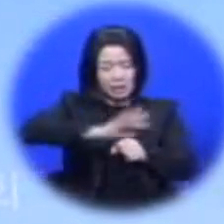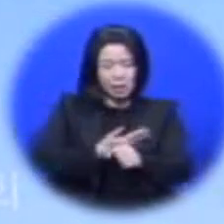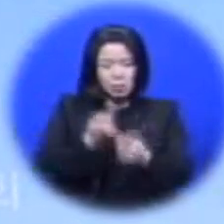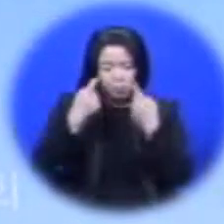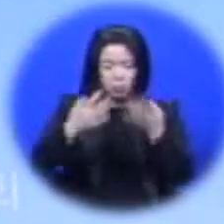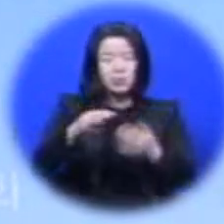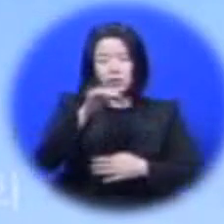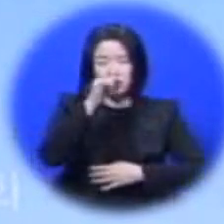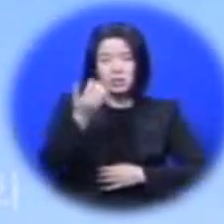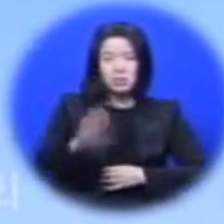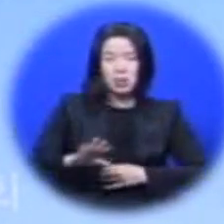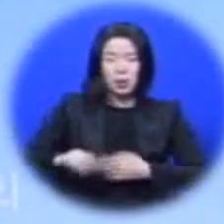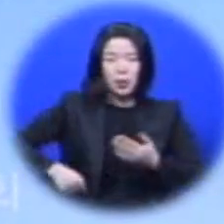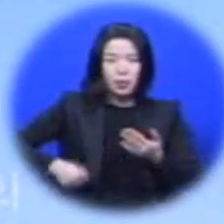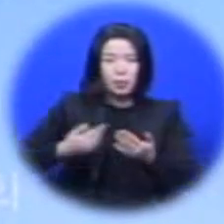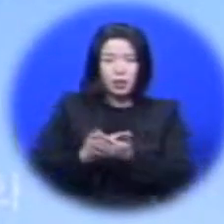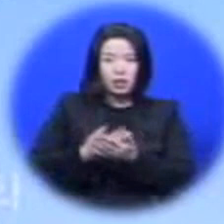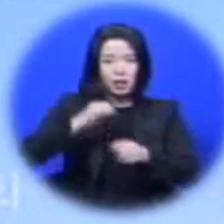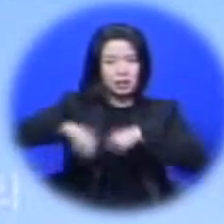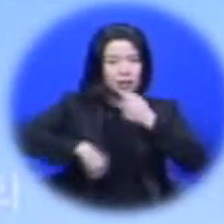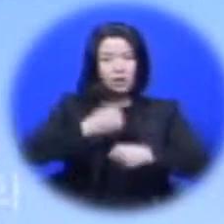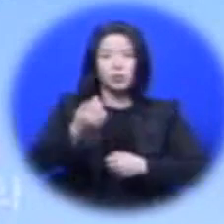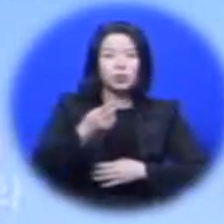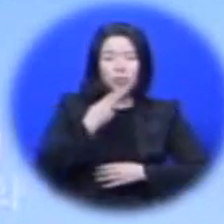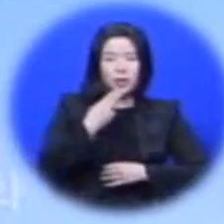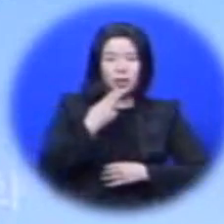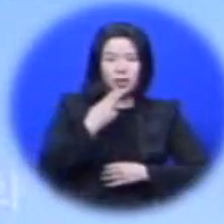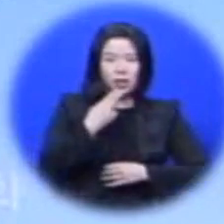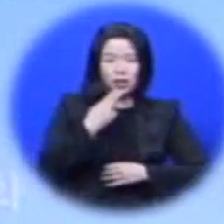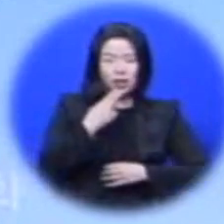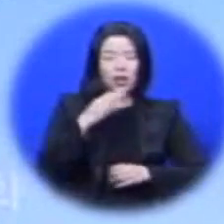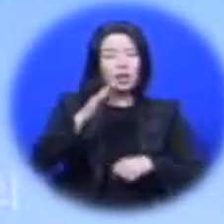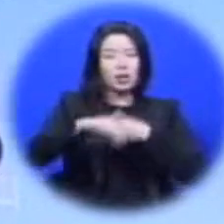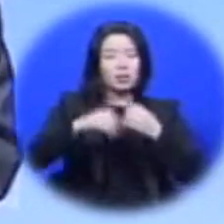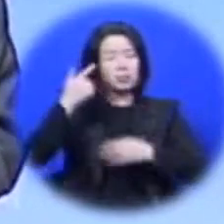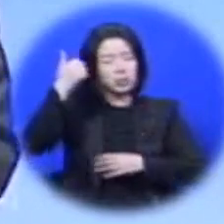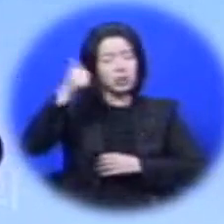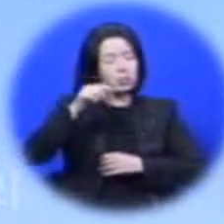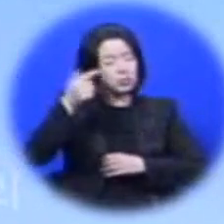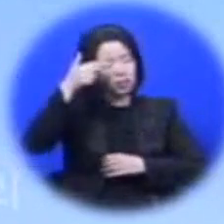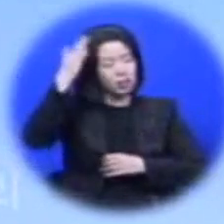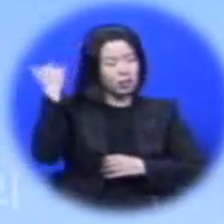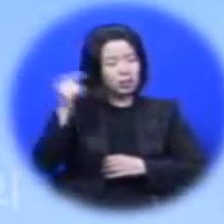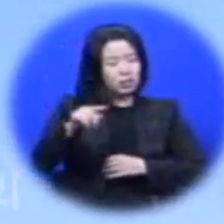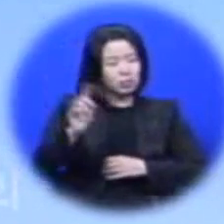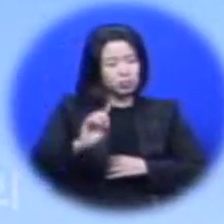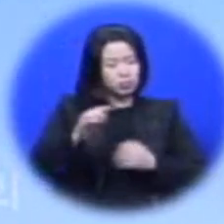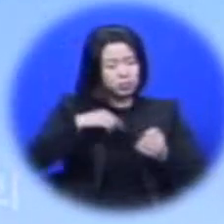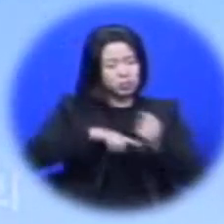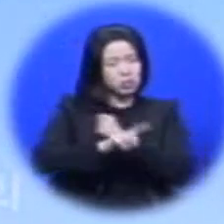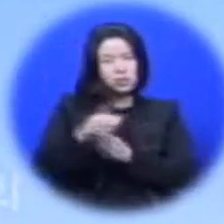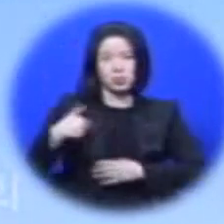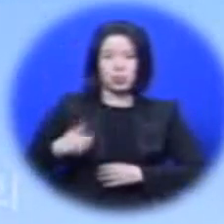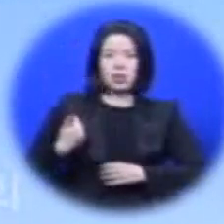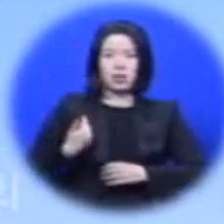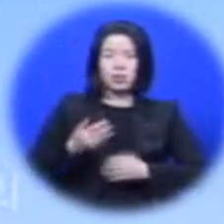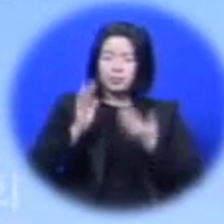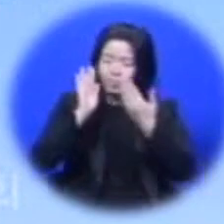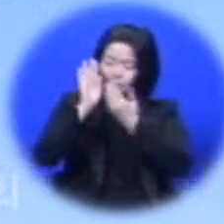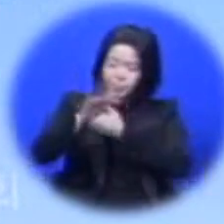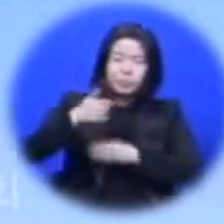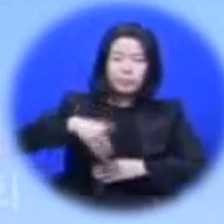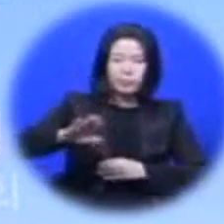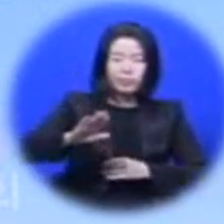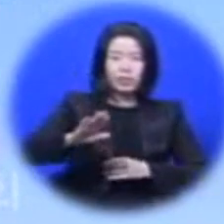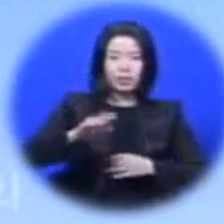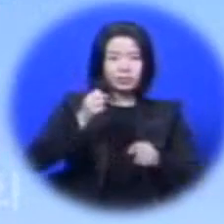있지만 회개할 자유도 없다 우리는. 목사님은 그때는 그게 무슨 말씀인지 몰랐죠. 나중에 가서